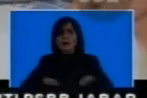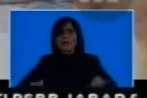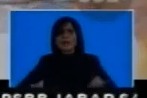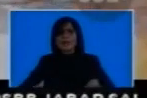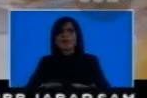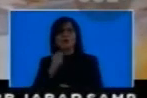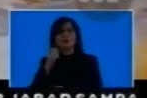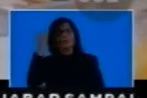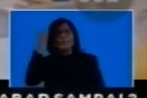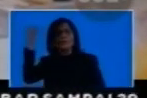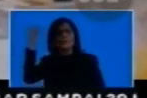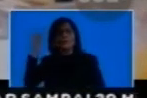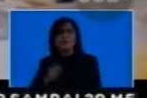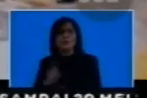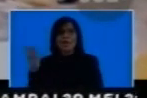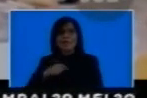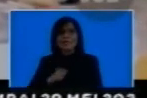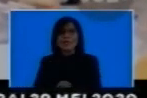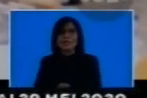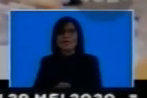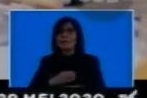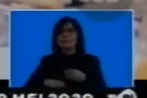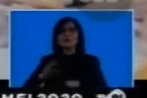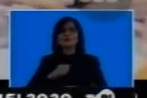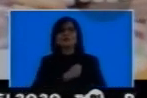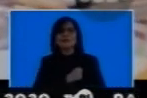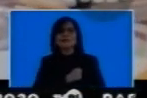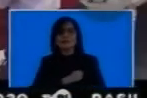menimba ilmu dari para penerus bangsa ini.